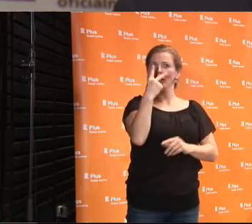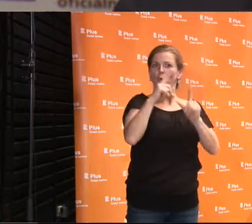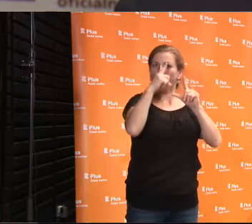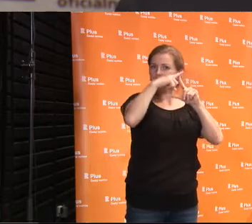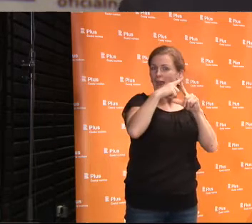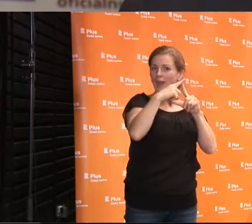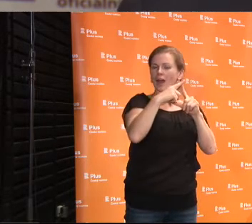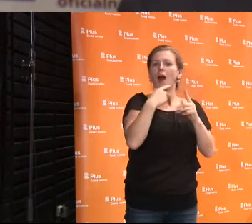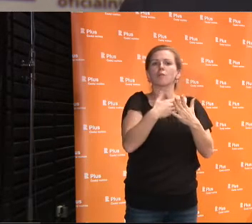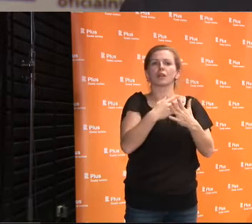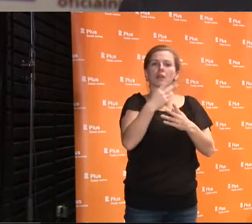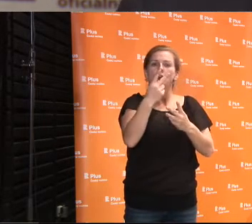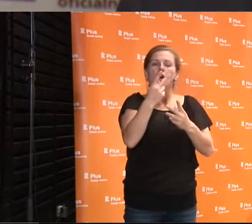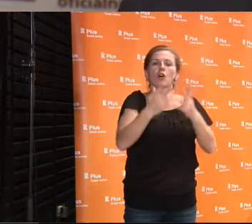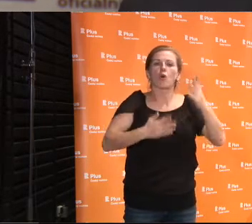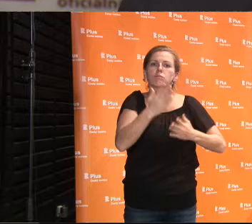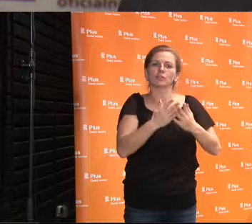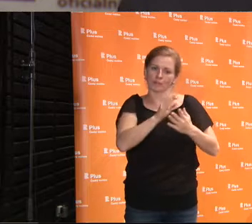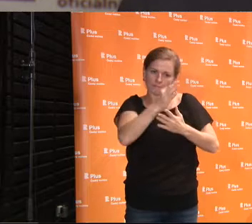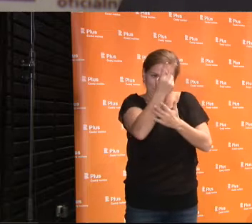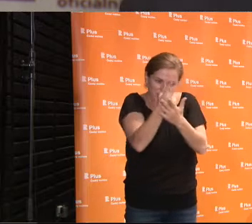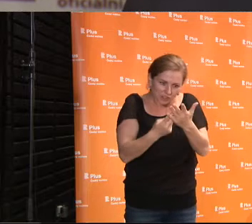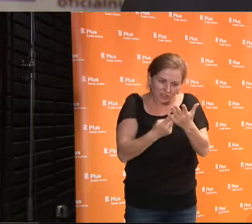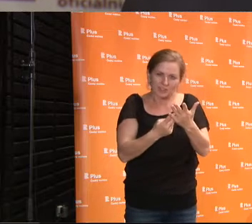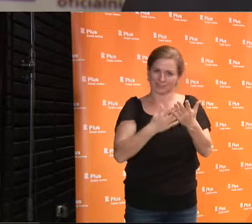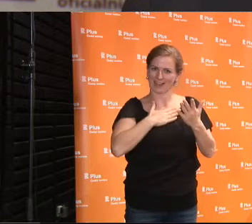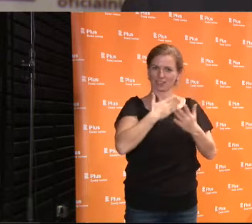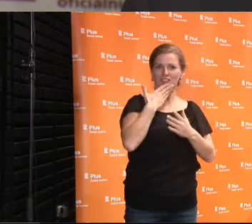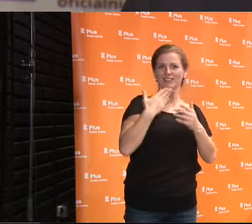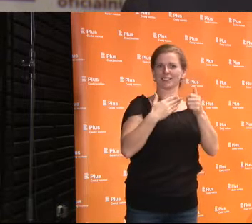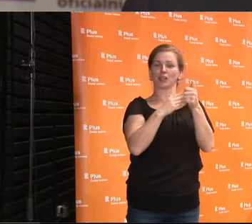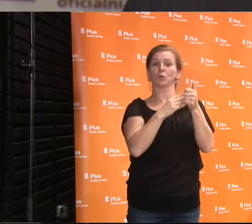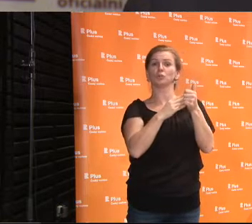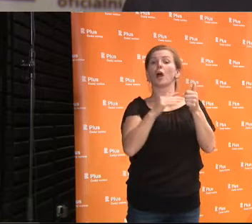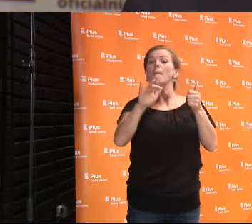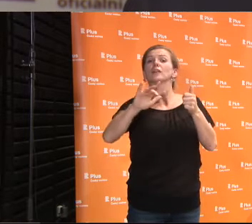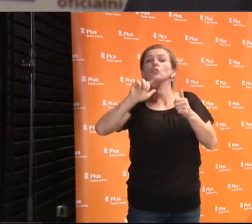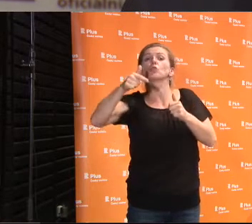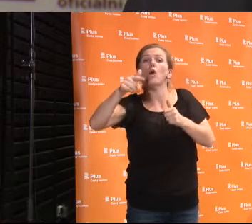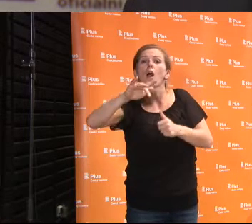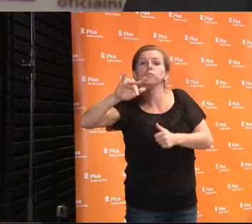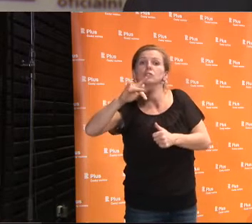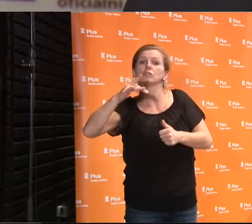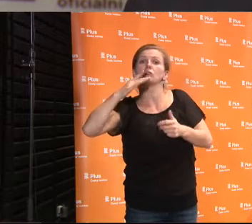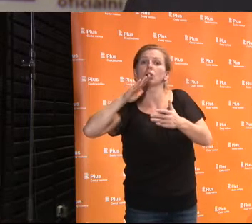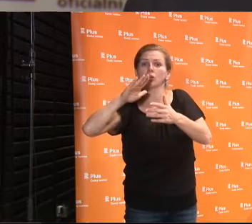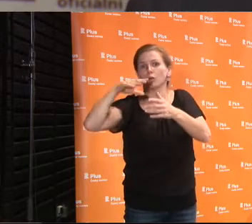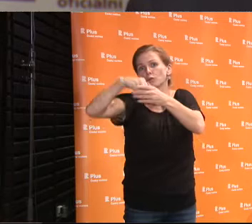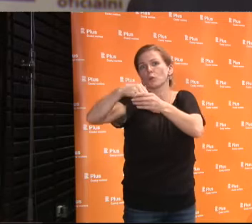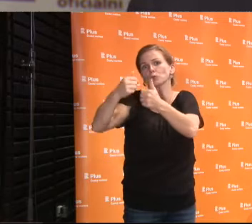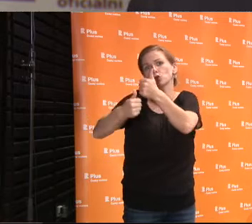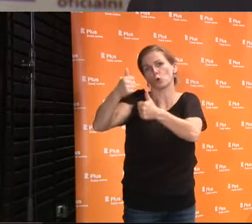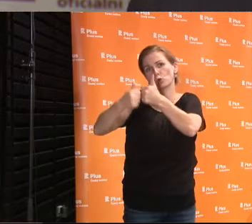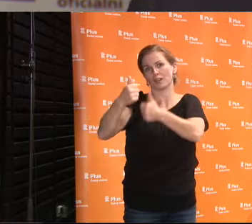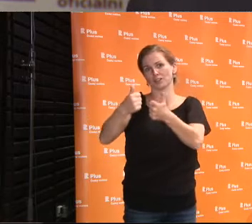tak chatbot český se umístil druhý v celosvětové soutěži loni velmi příjemnou